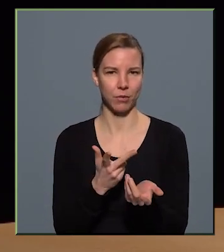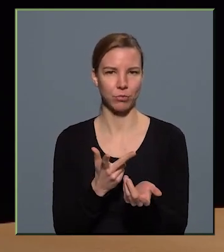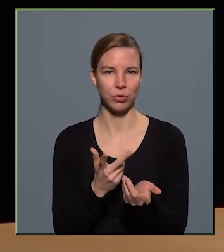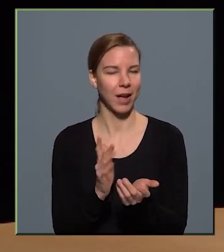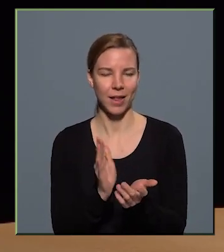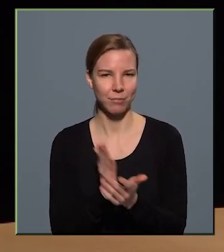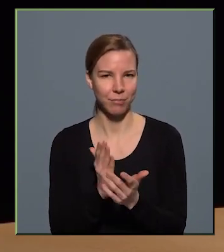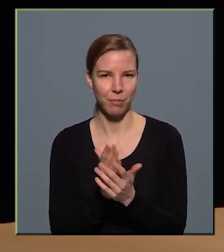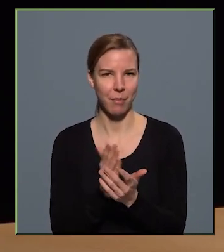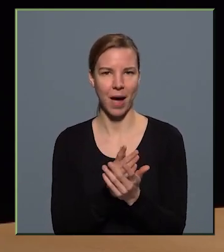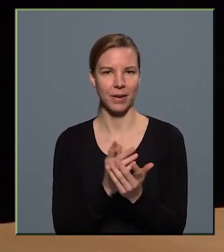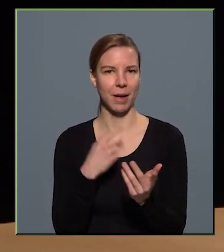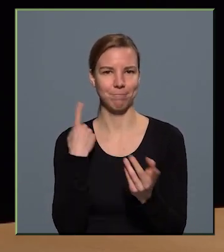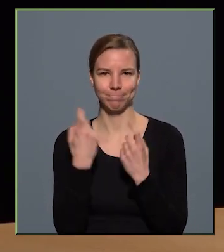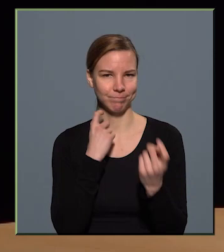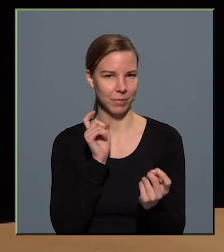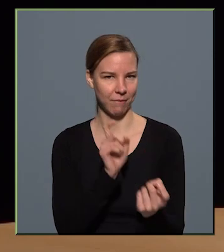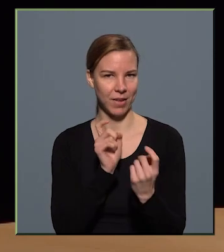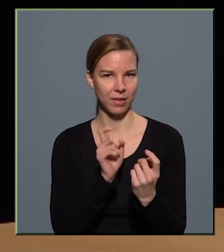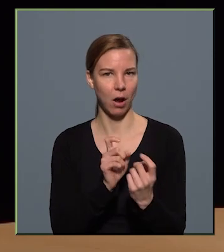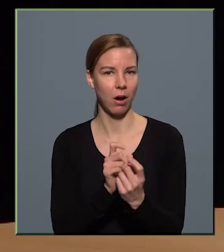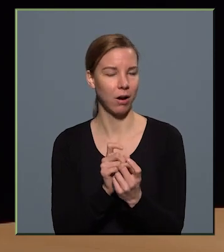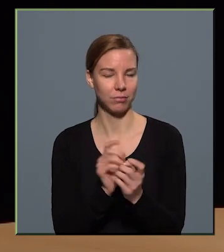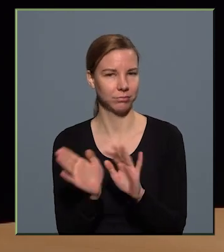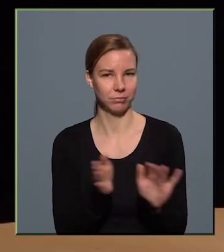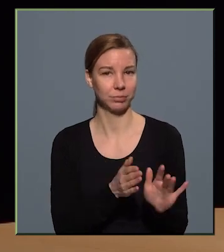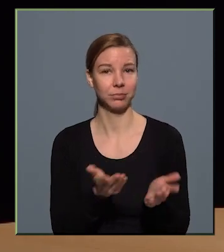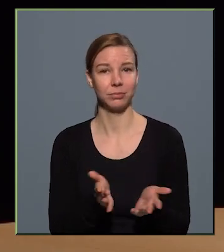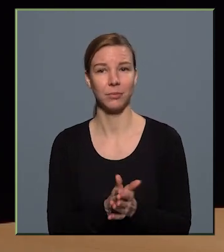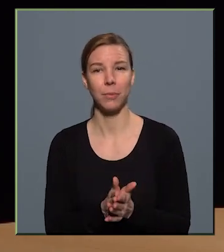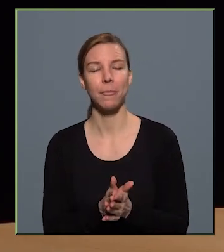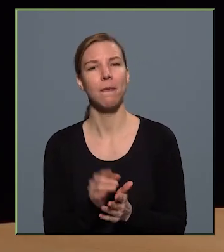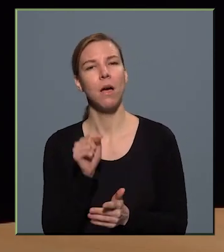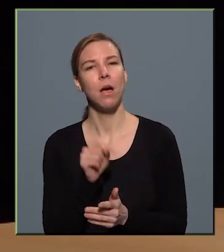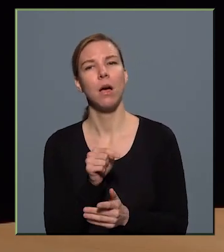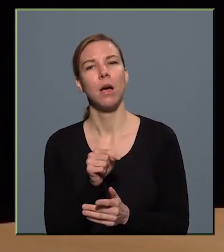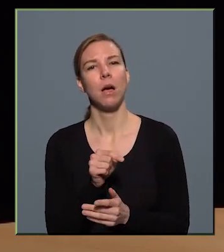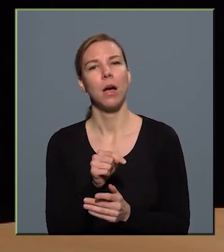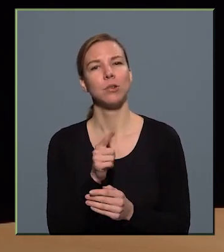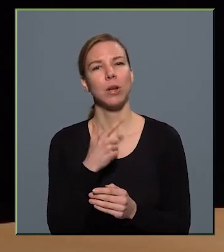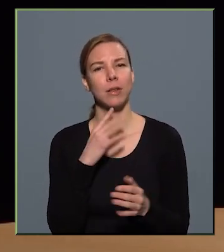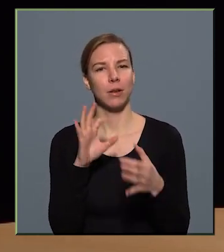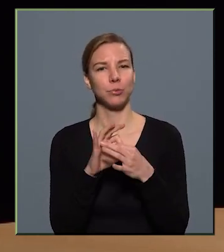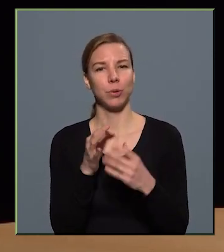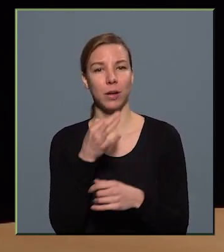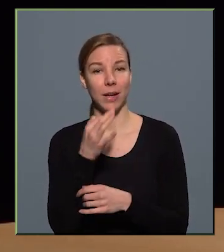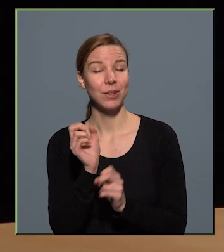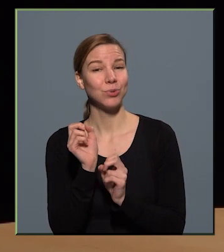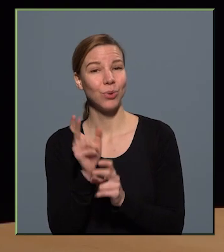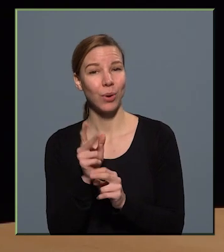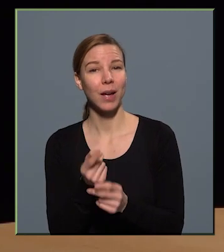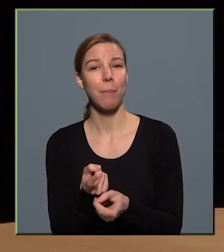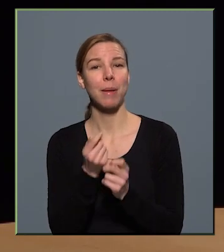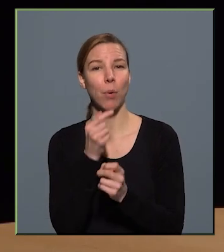vita tárgya ma már. Ez az én személyes véleményem. És ez ugye nyilván felvetette a kérdést, hogy Oké, és akkor miből